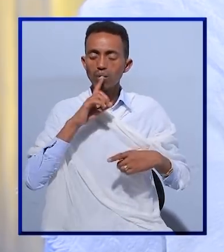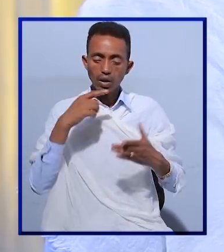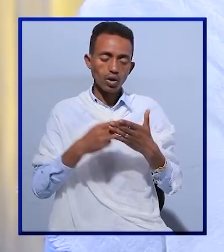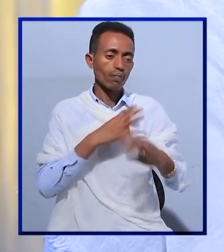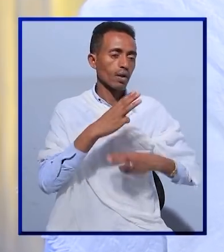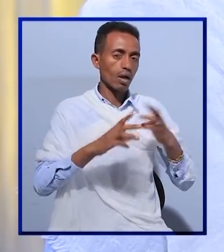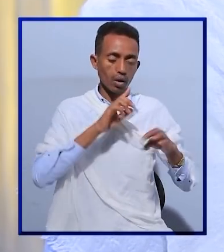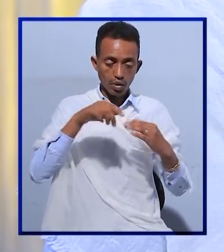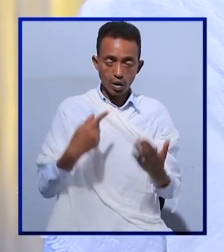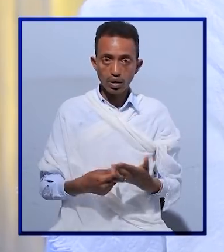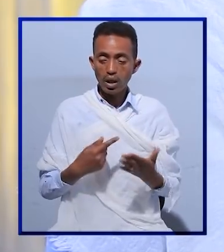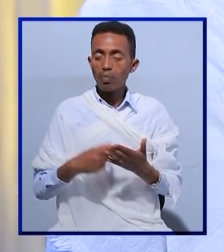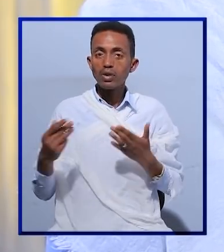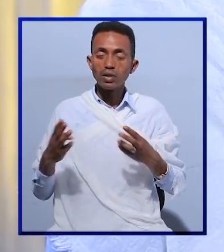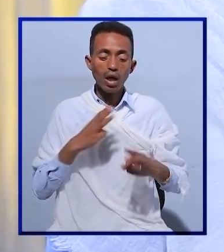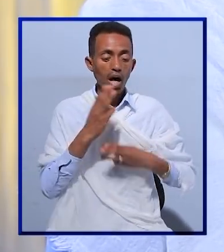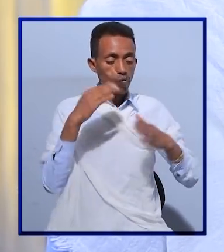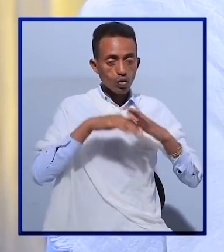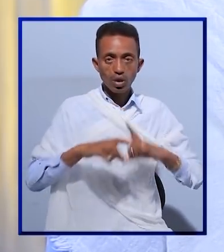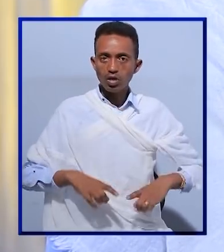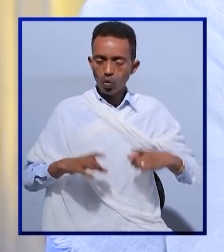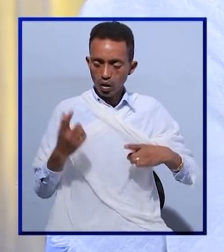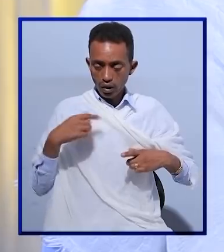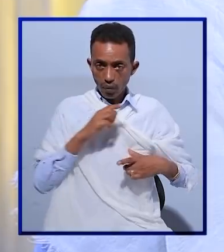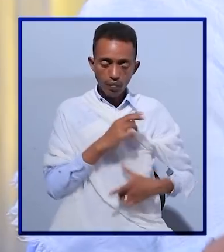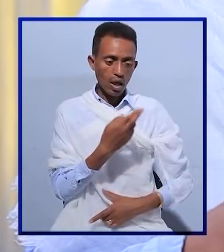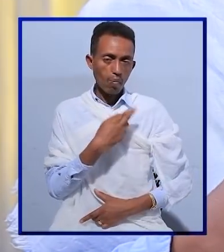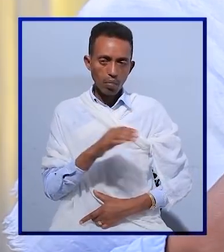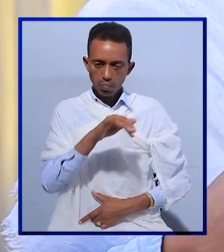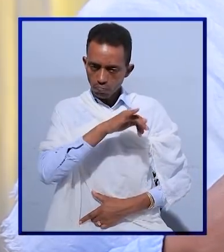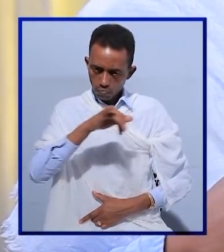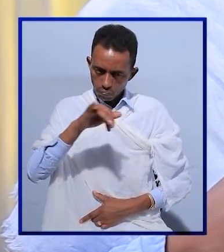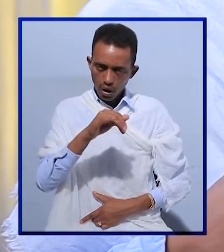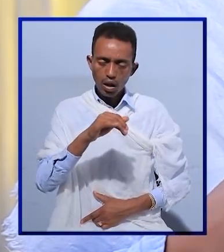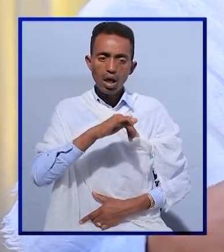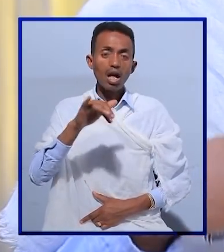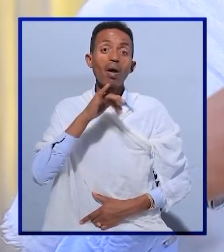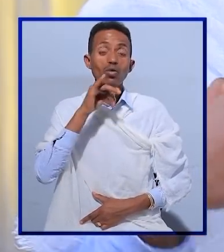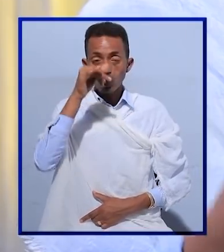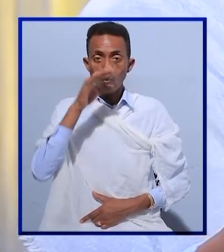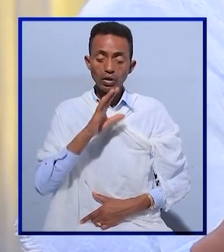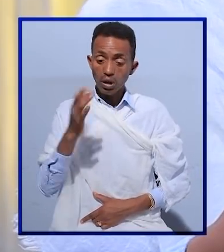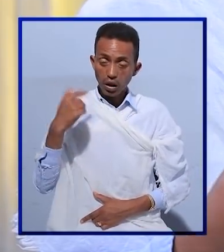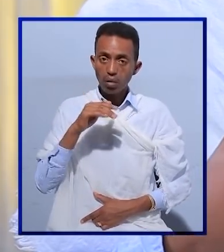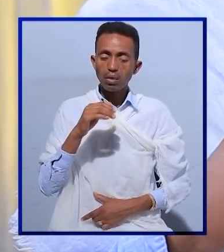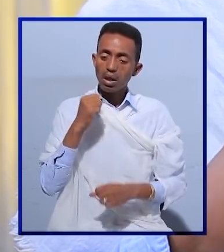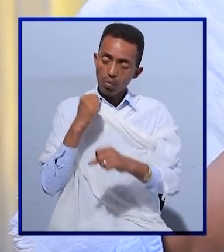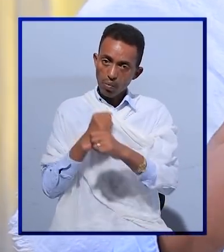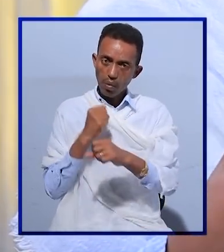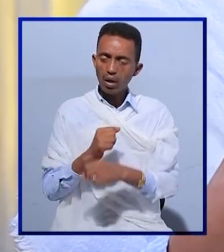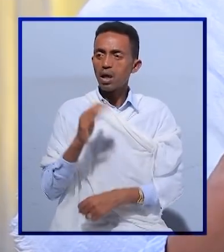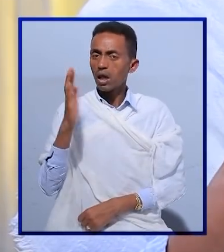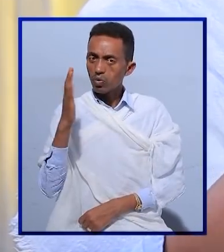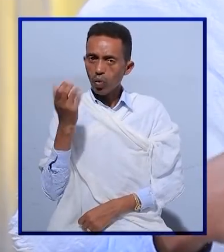የሚኖሩባት ዓለም ናት። ስለዚህ በዚች ዓለም ስንኖር እኛን በሃይማኖት ከሚመስሉንም ሆነ ከማይመስሉን፣ እኛን